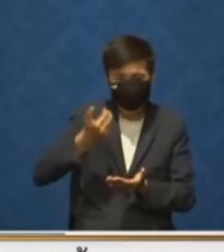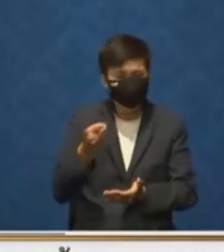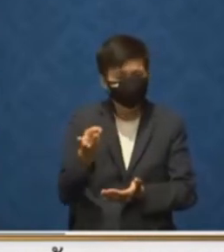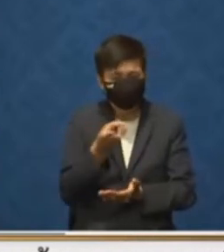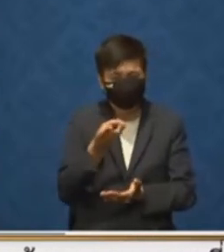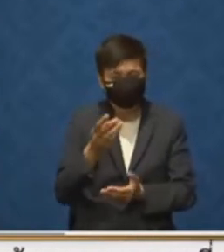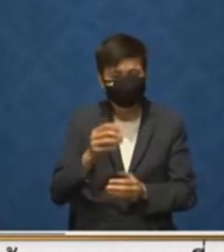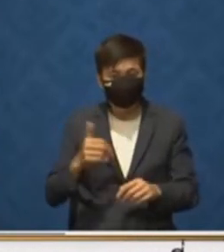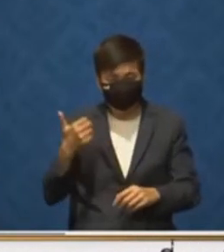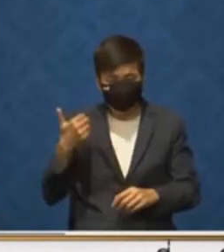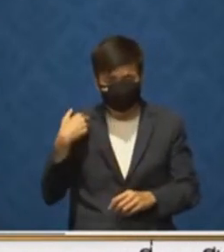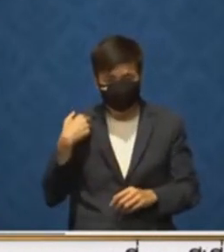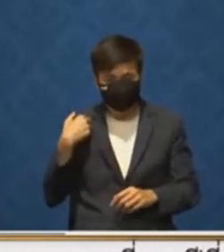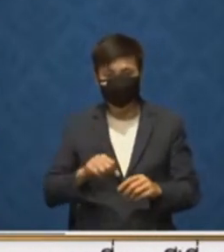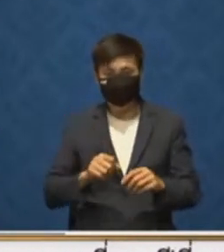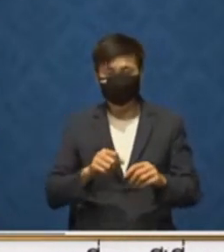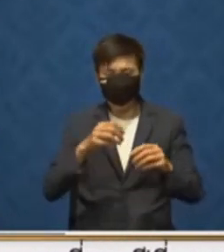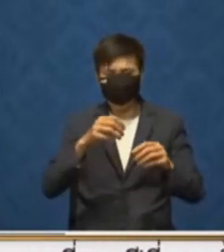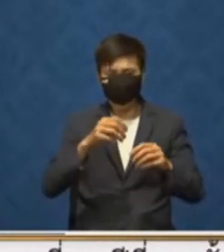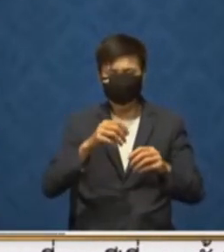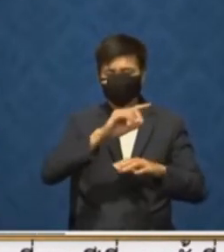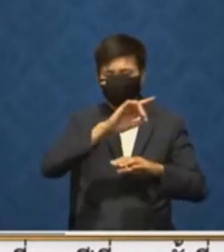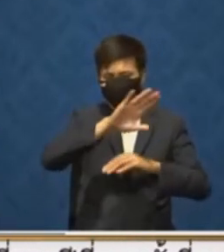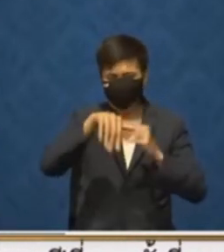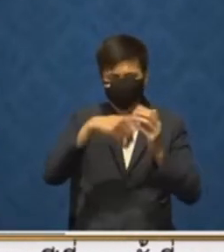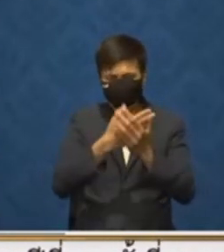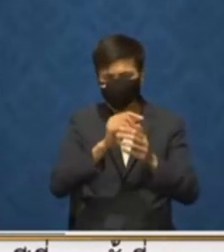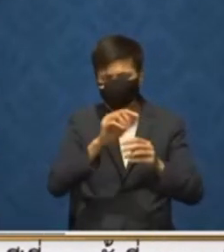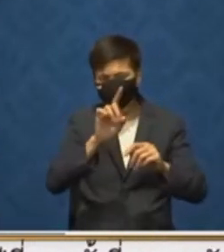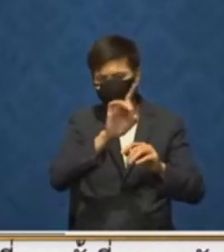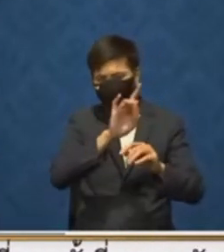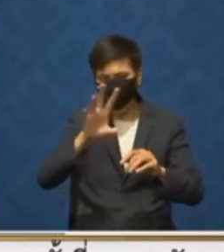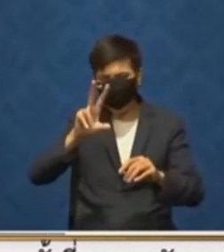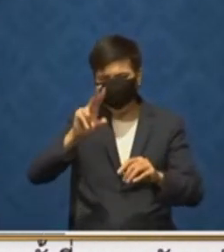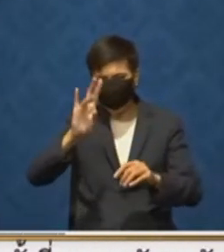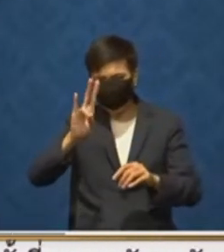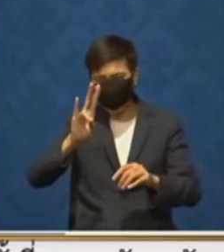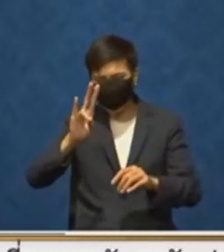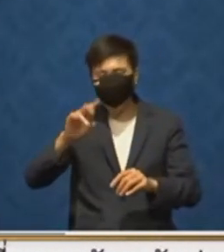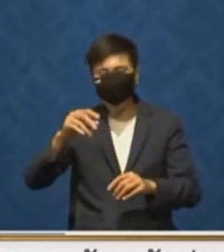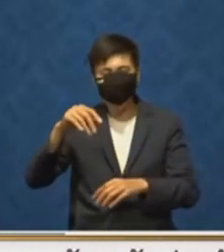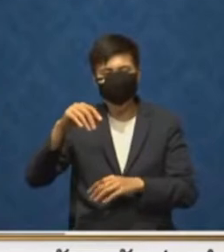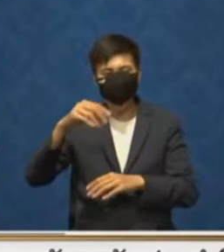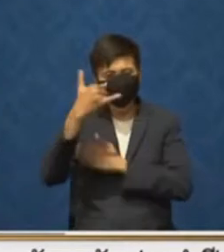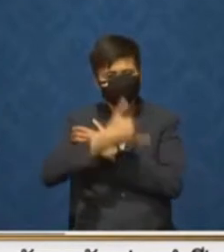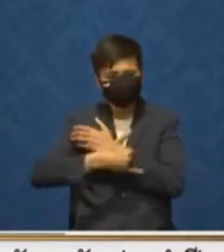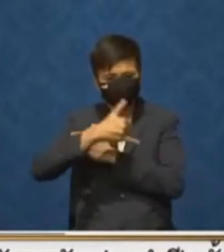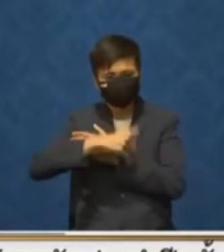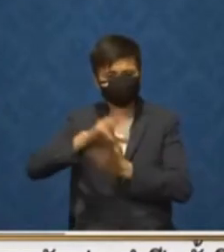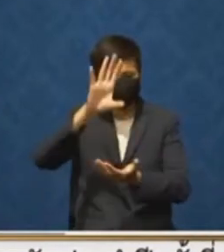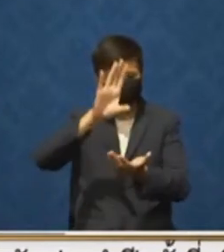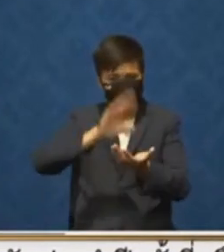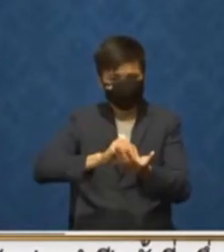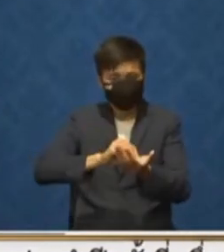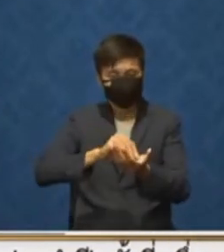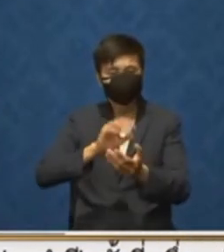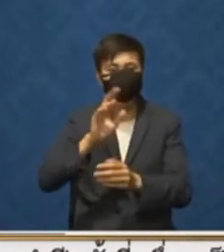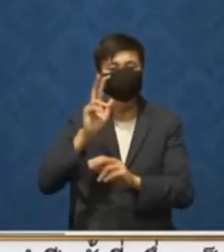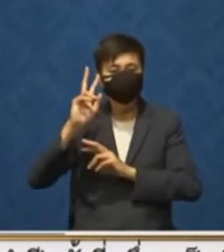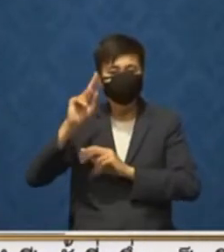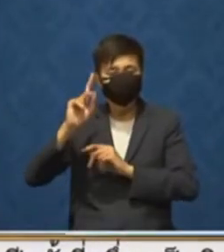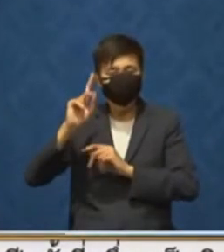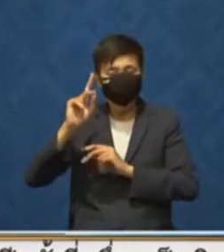เงินเฟ้อ137ประเทศซึ่งเป็นข้อมูลจาก TradingEconomicซึ่ง